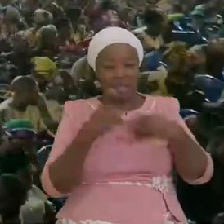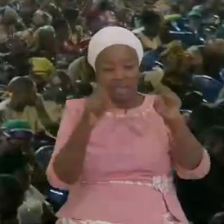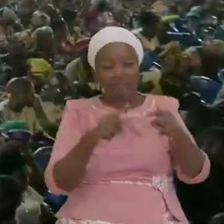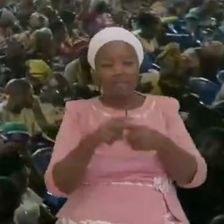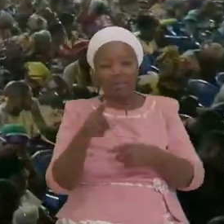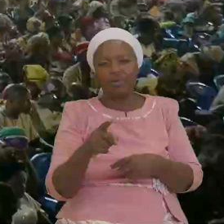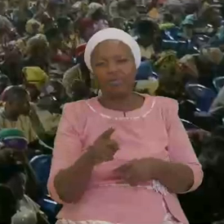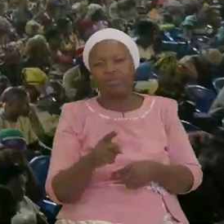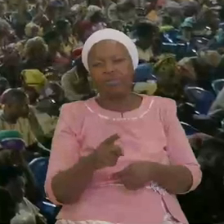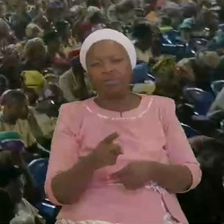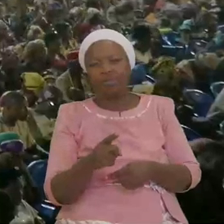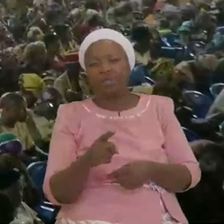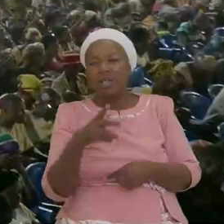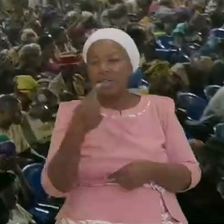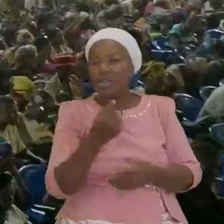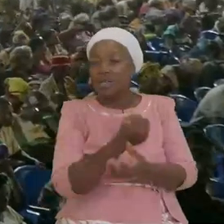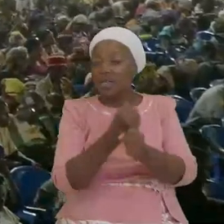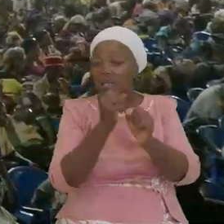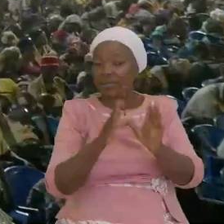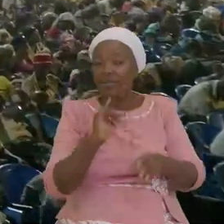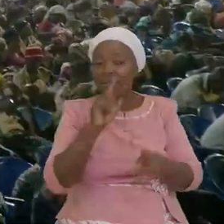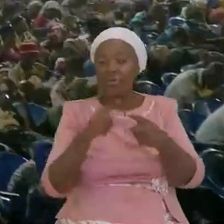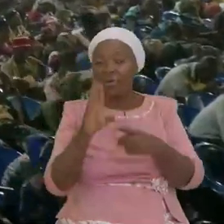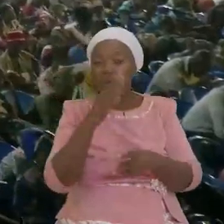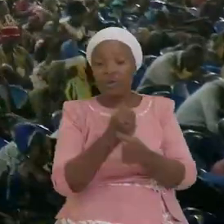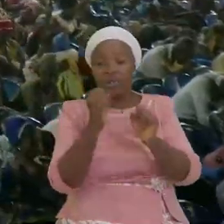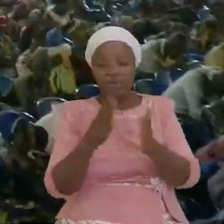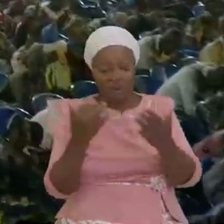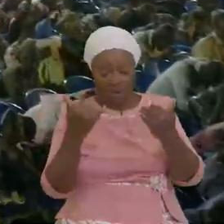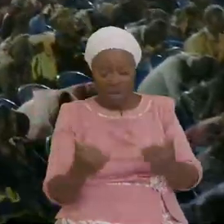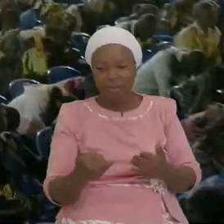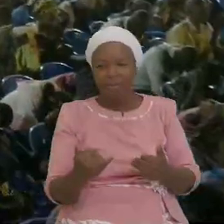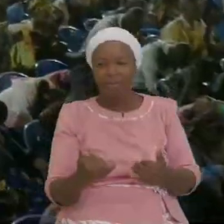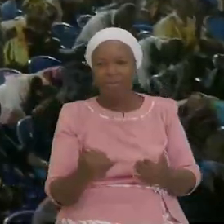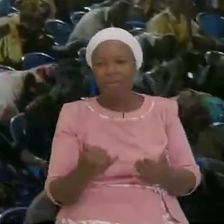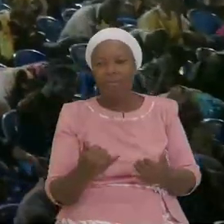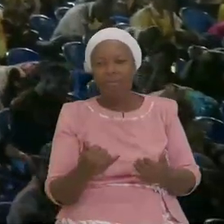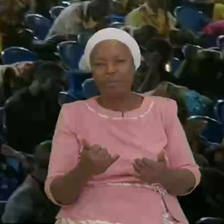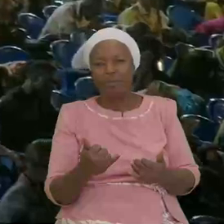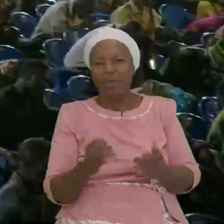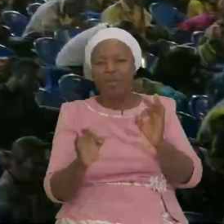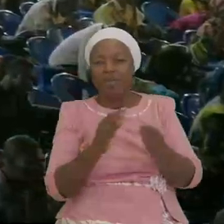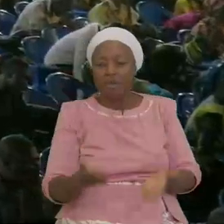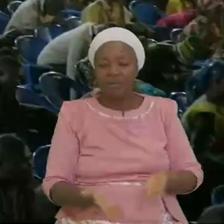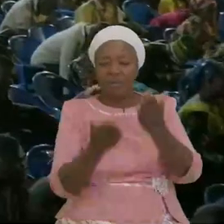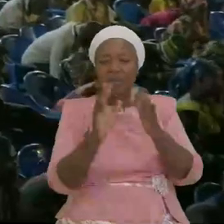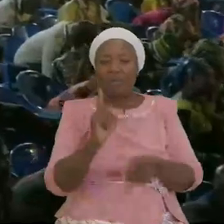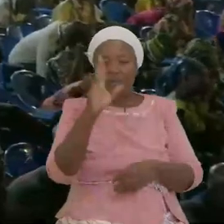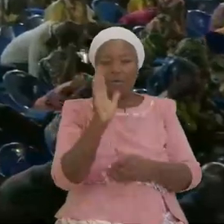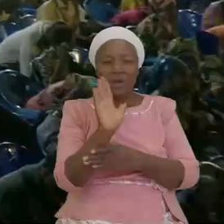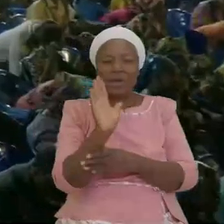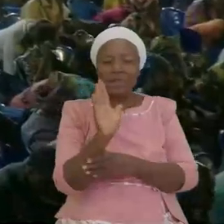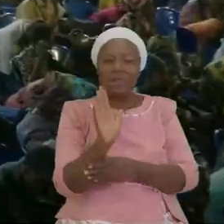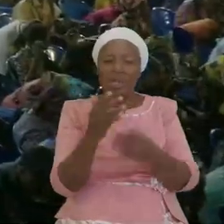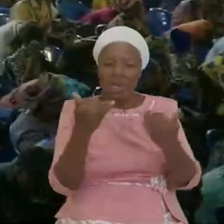merveilleux. Le salut est venu pour toi. Le sauveur sera ton sauveur